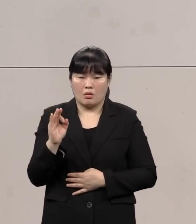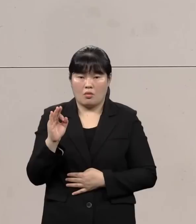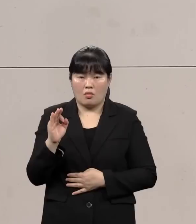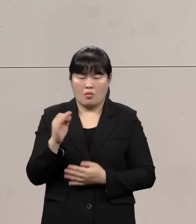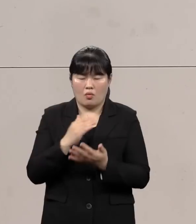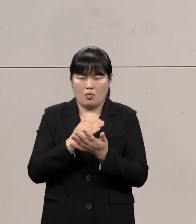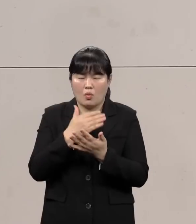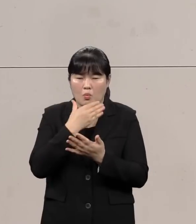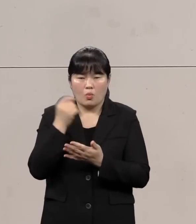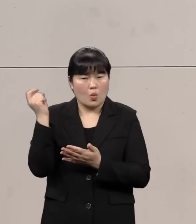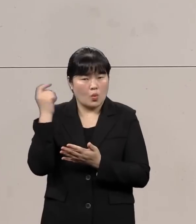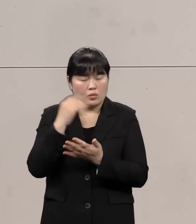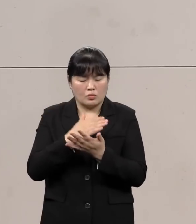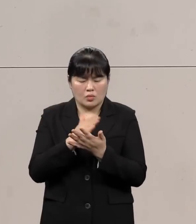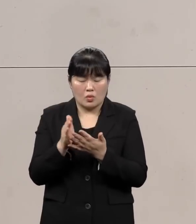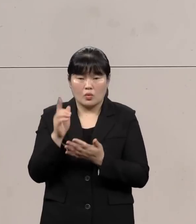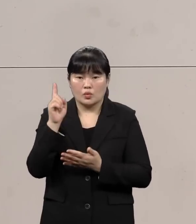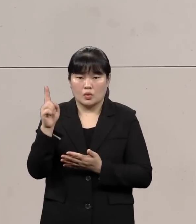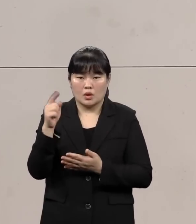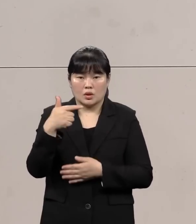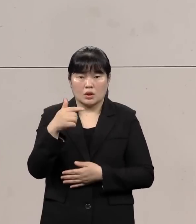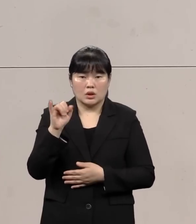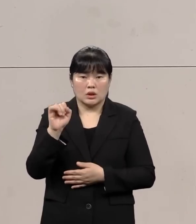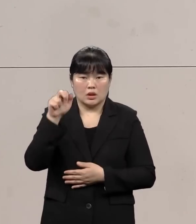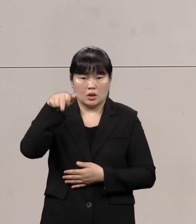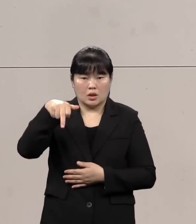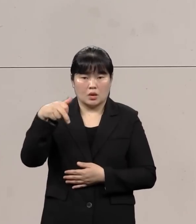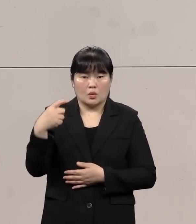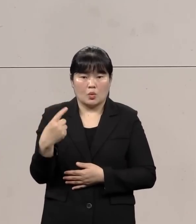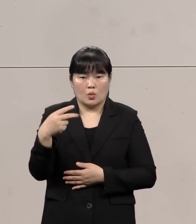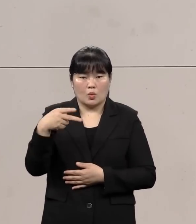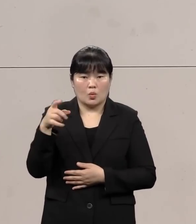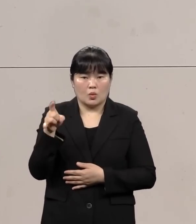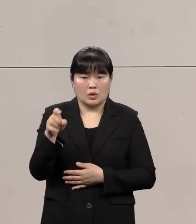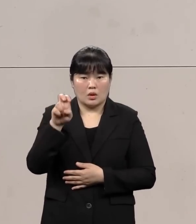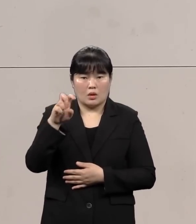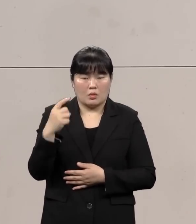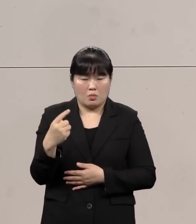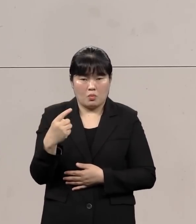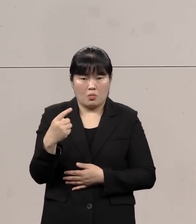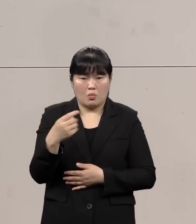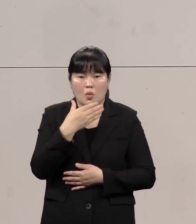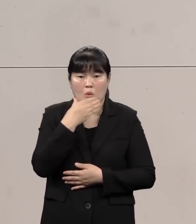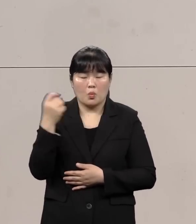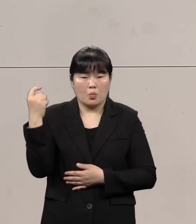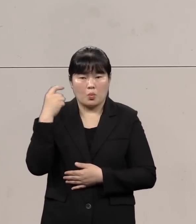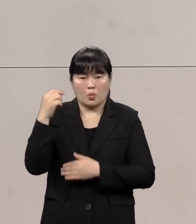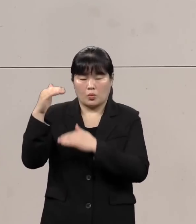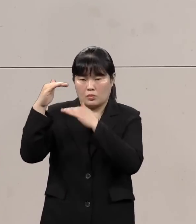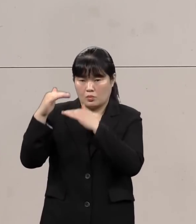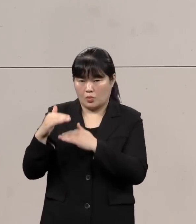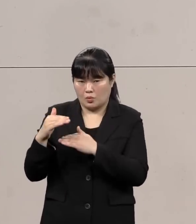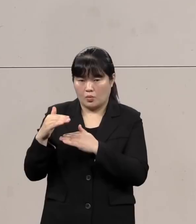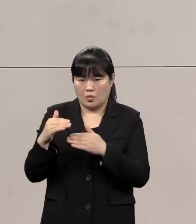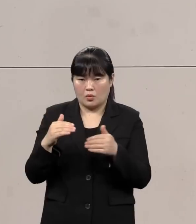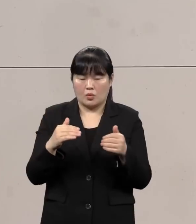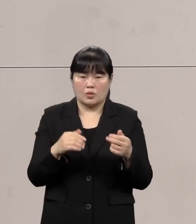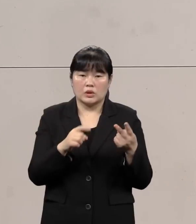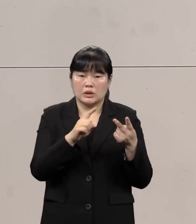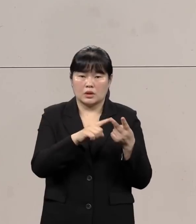신약 외경 복음서 중에 하나인 니코데모에 의한 복음에서는이 js의